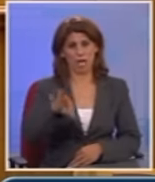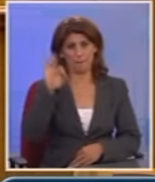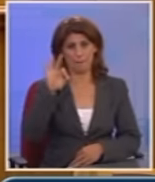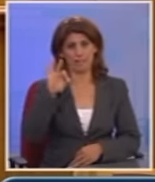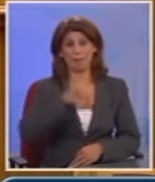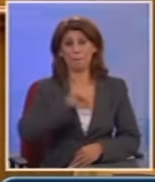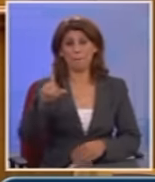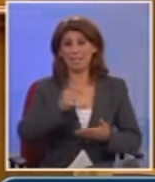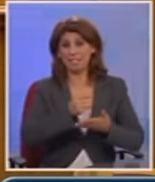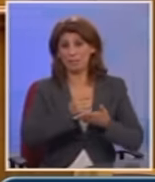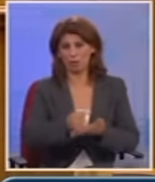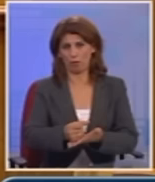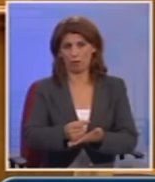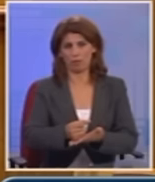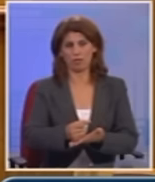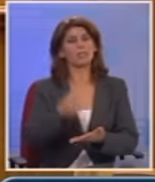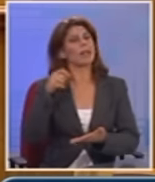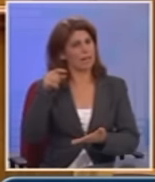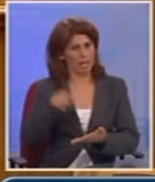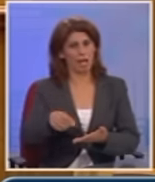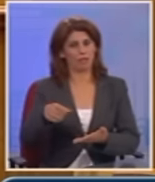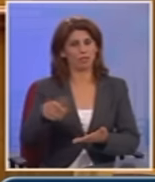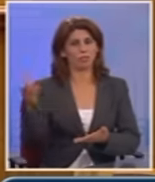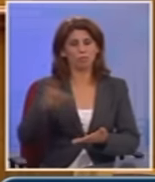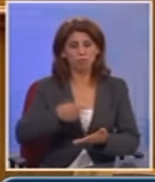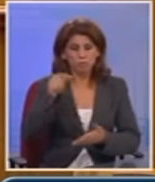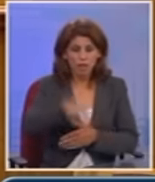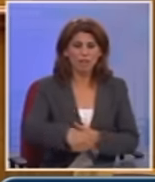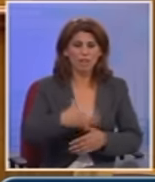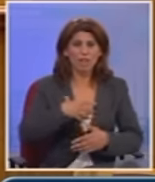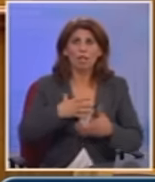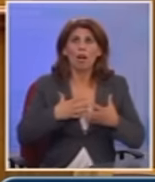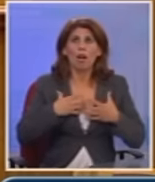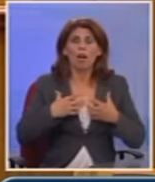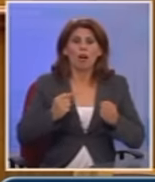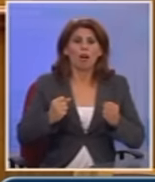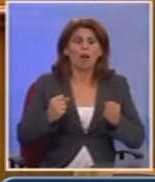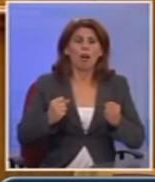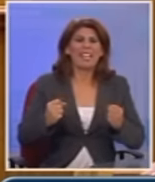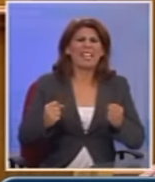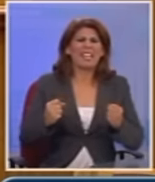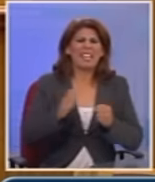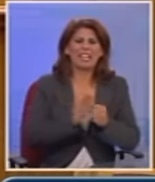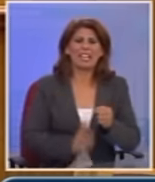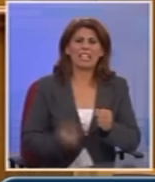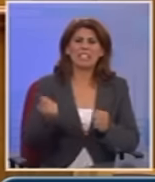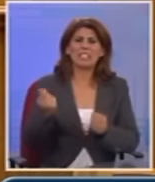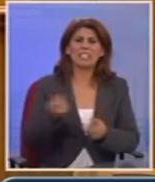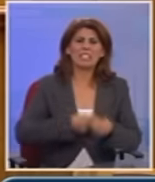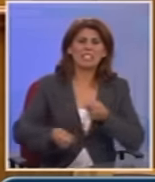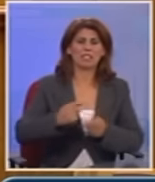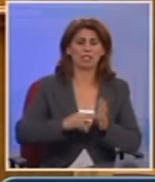της μη χρηματοδότησης είναι αυτή που έφερε την ασφυξία και την κρίση ρευστότητας στην οικονομία. Εσείς